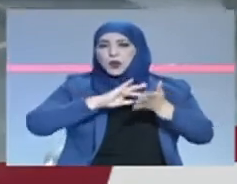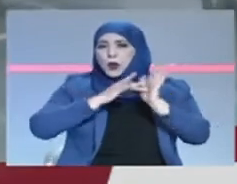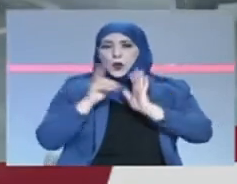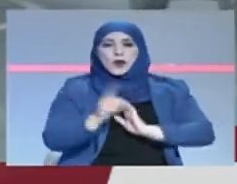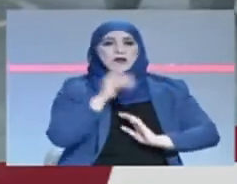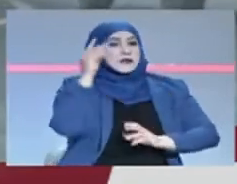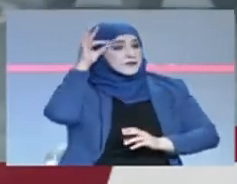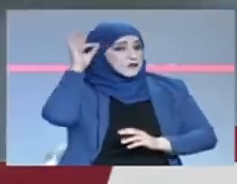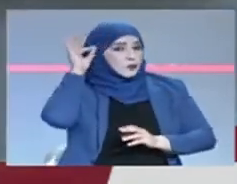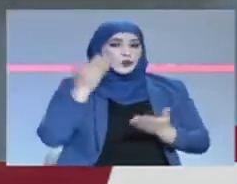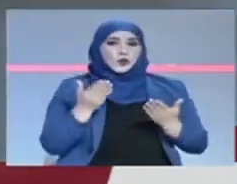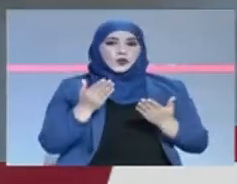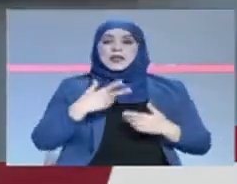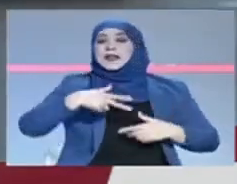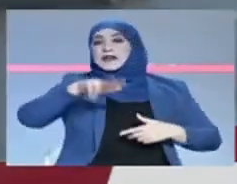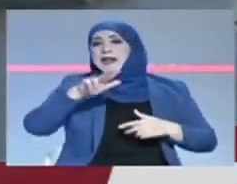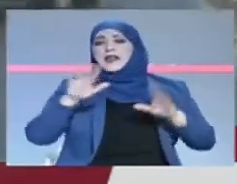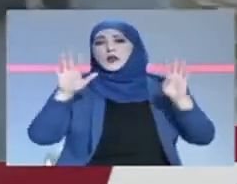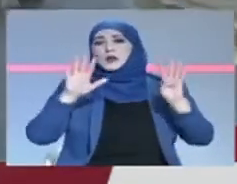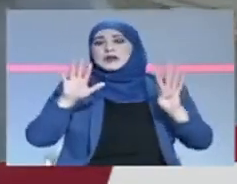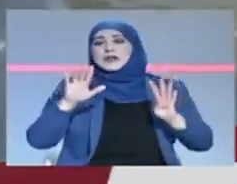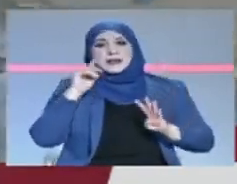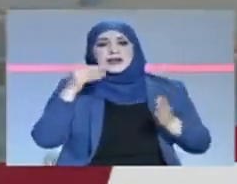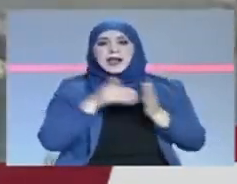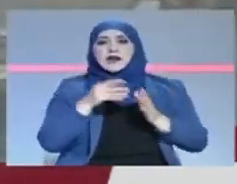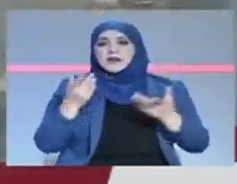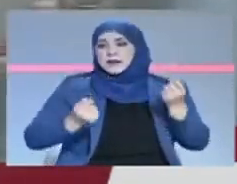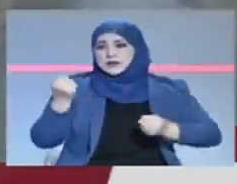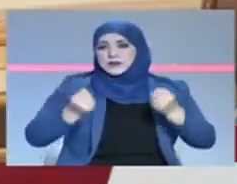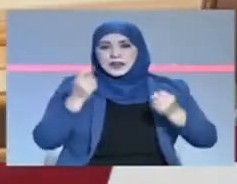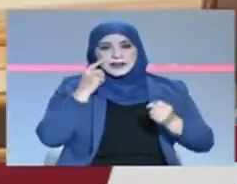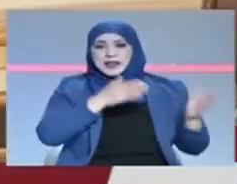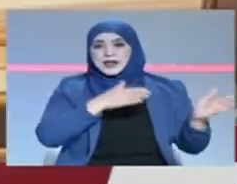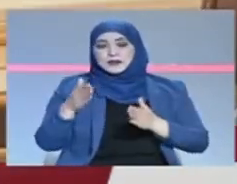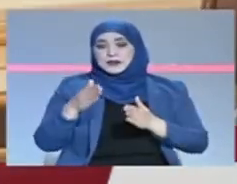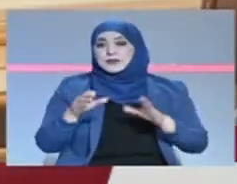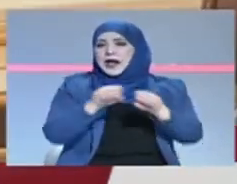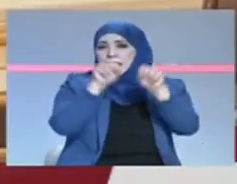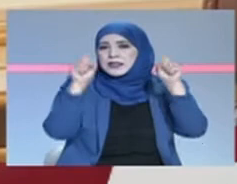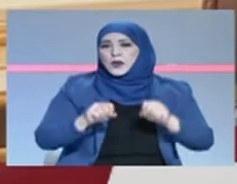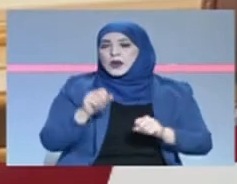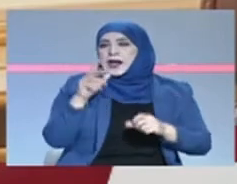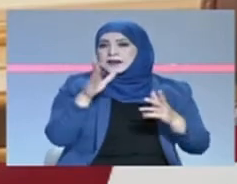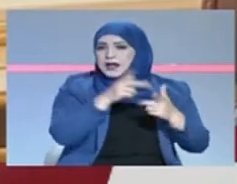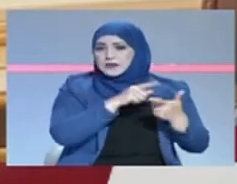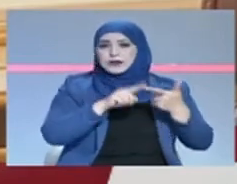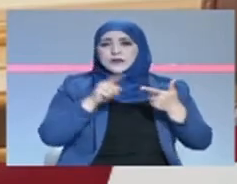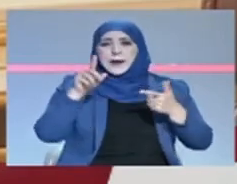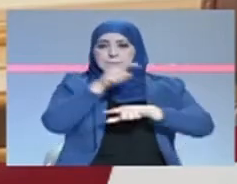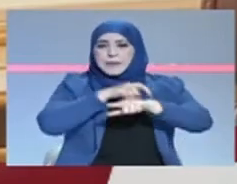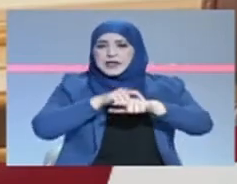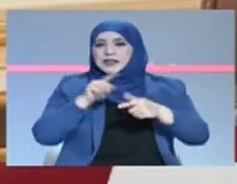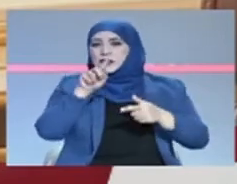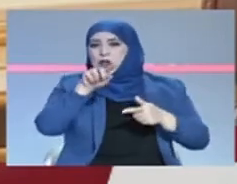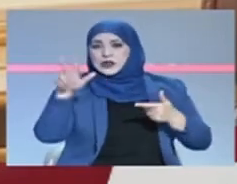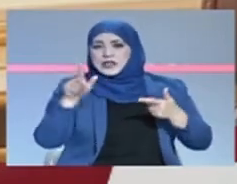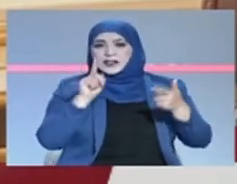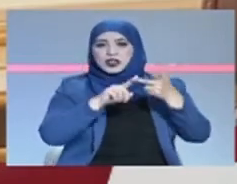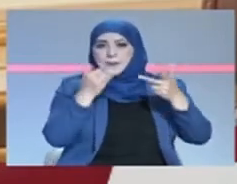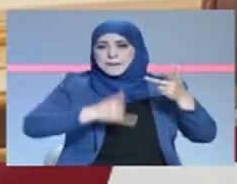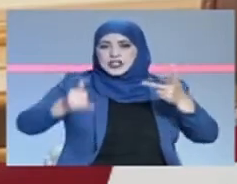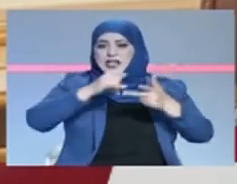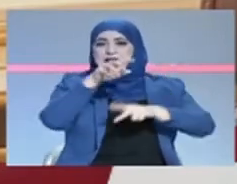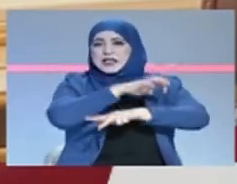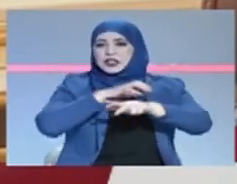تونس 93,000 وحدة. دولة عندها 41,000 وحدة، البلديات 13,000 وحدة، المجالس